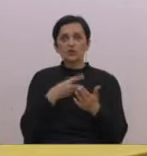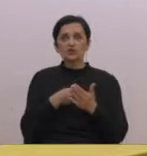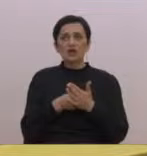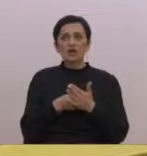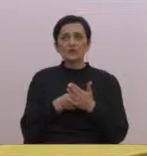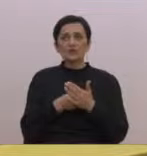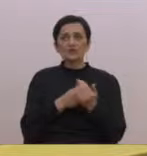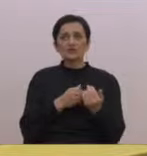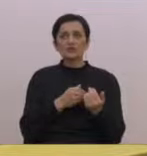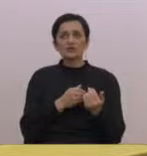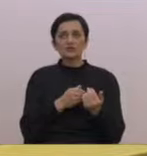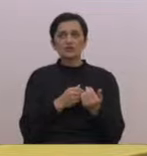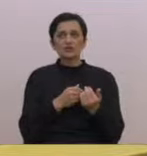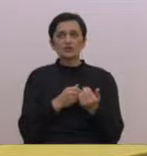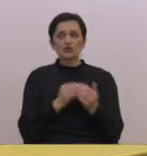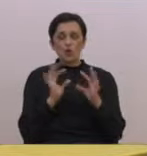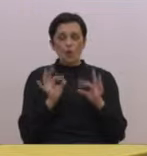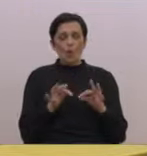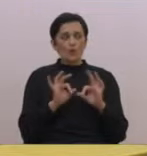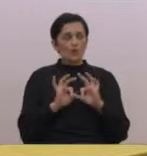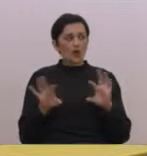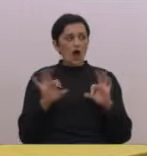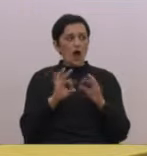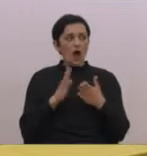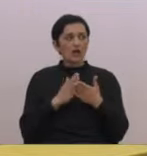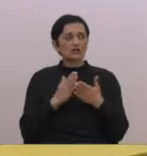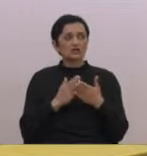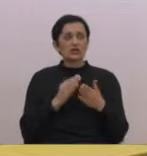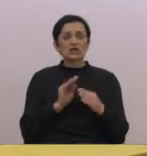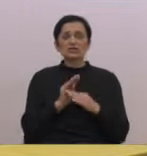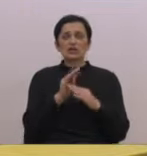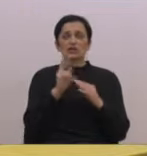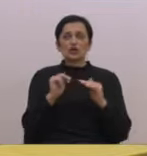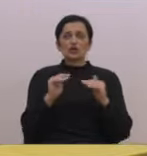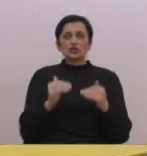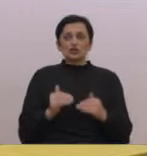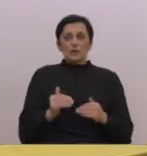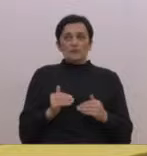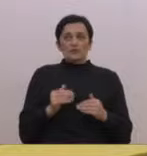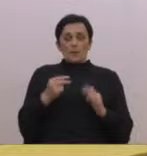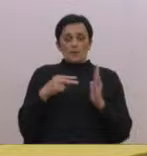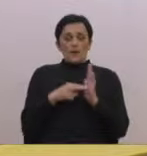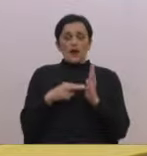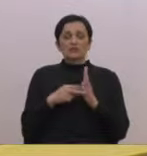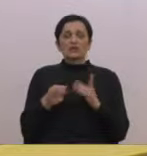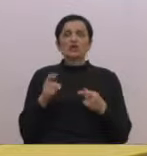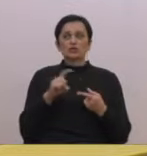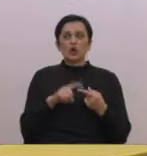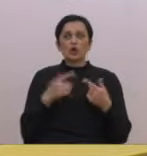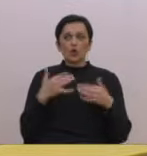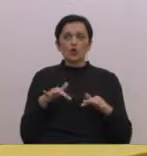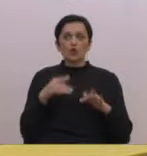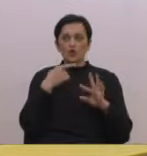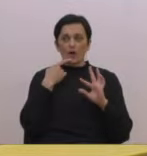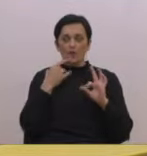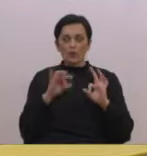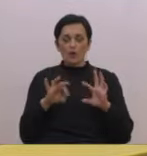თავისი ობიექტური ახსნა აქვს, თავის ფასების დასაც და შემცირებასაც და ფასებთან დაკავშირებითაც უკვე